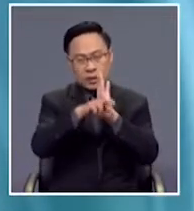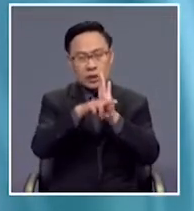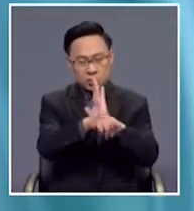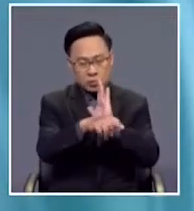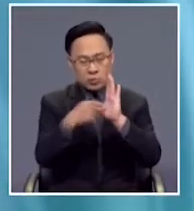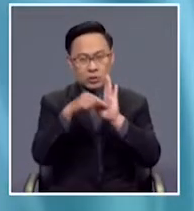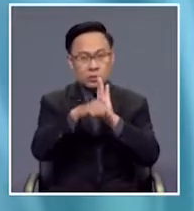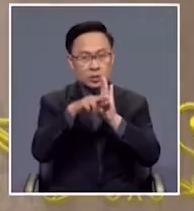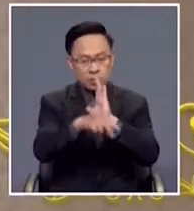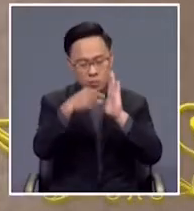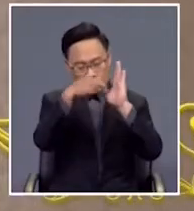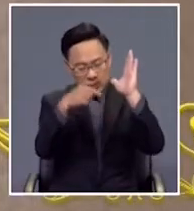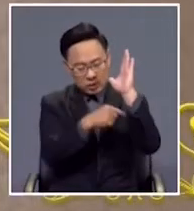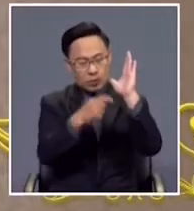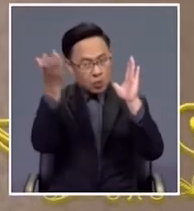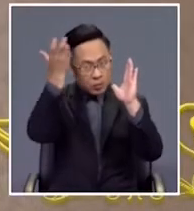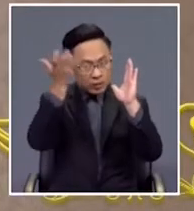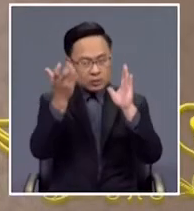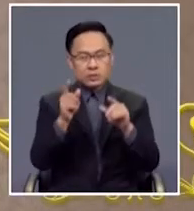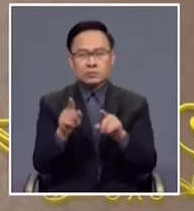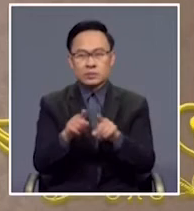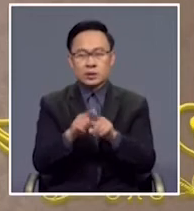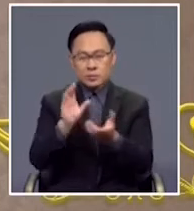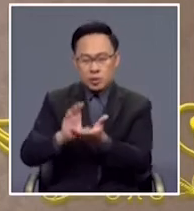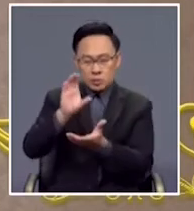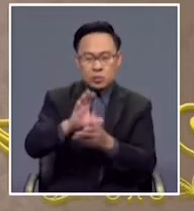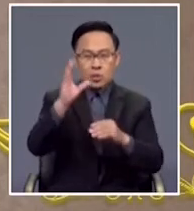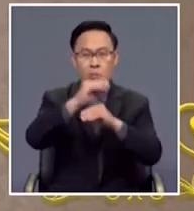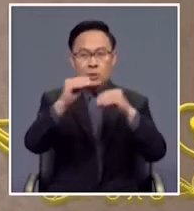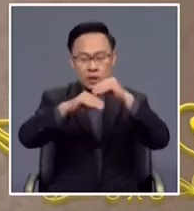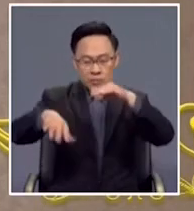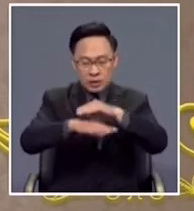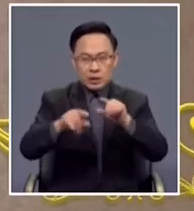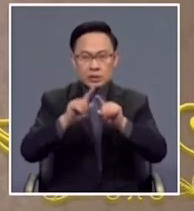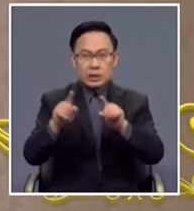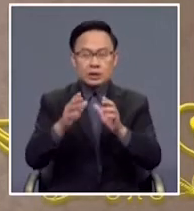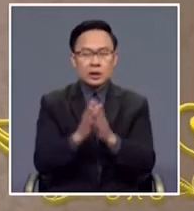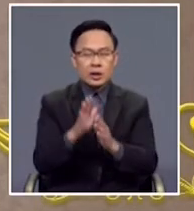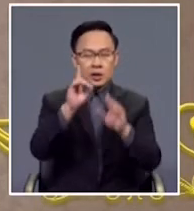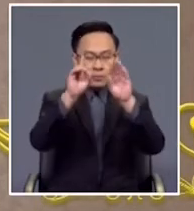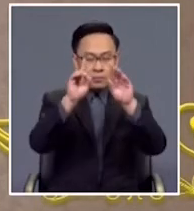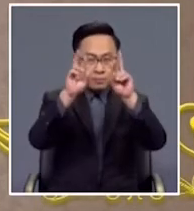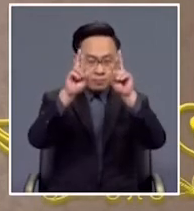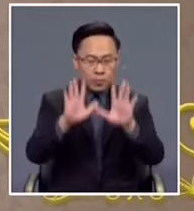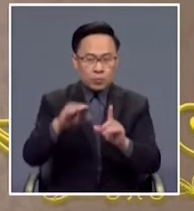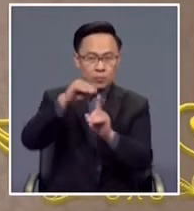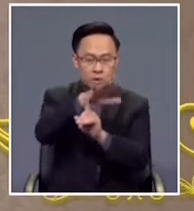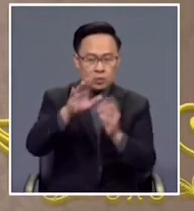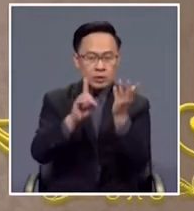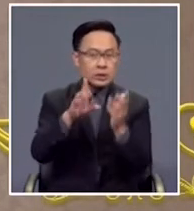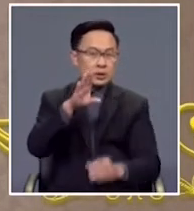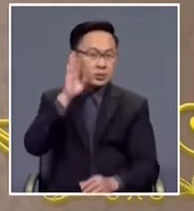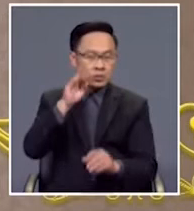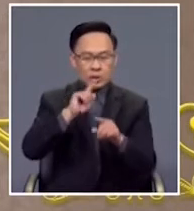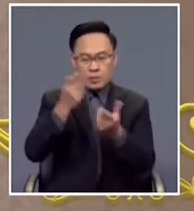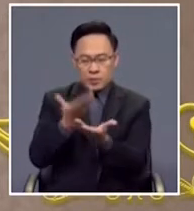หัวหินเป็นต้นนอกจากนี้ยังมีการลงทุนในโครงสร้างพื้นฐานด้านดิจิทัลและโทรคมนาคมอีกกว่า